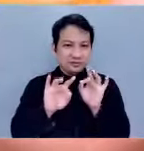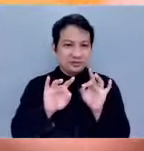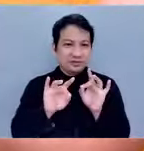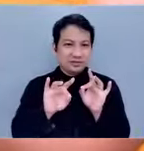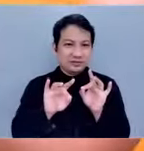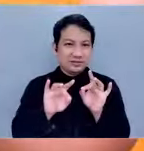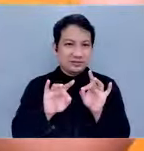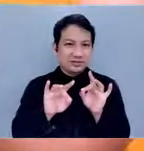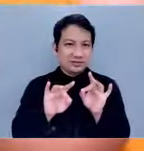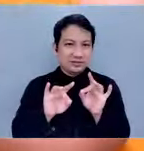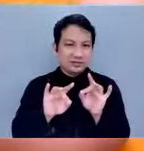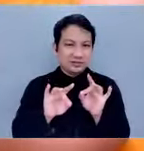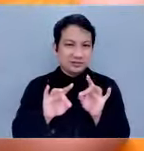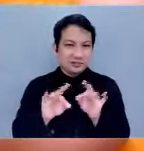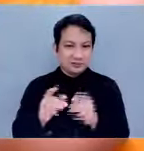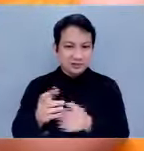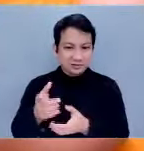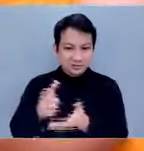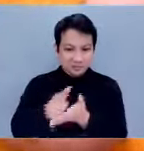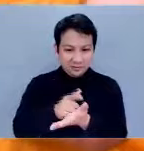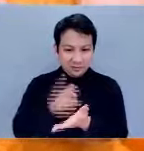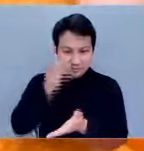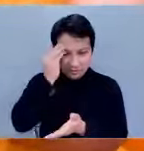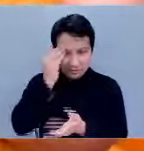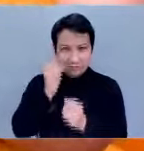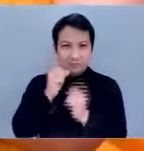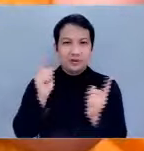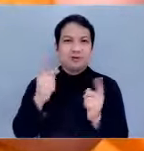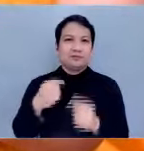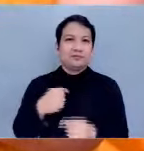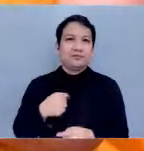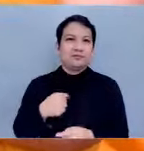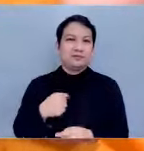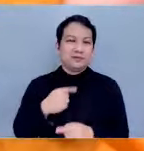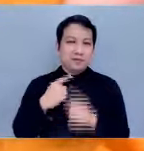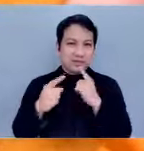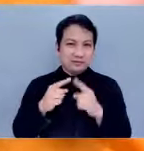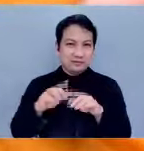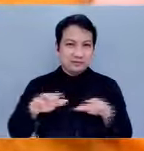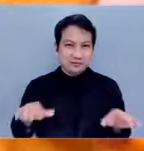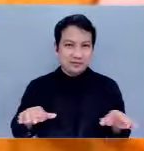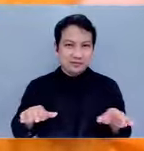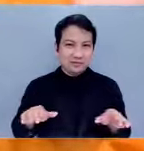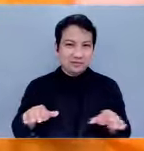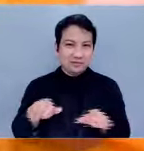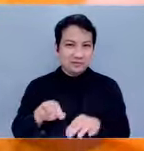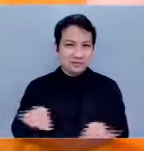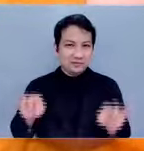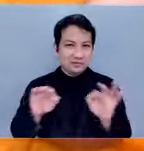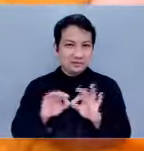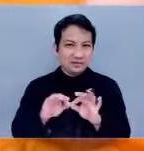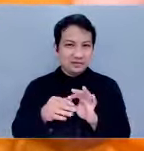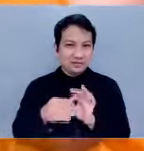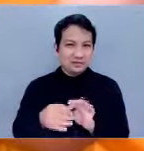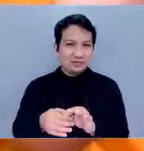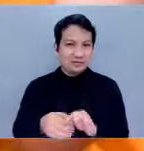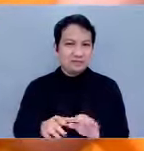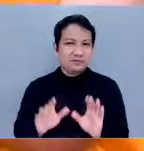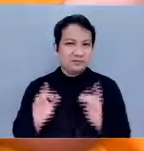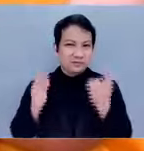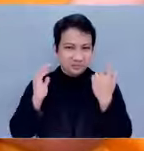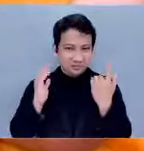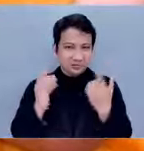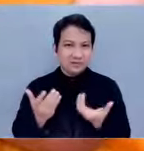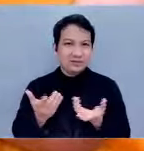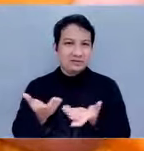na lang mapapaisip ka. And ganun yata, parang makipag-usap sa mga bata ngayon eh. Yeah. Kailangan medyo, di ba, chill lang. Tapos, bigyan nyo